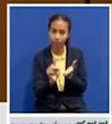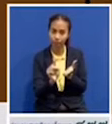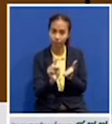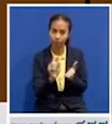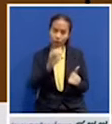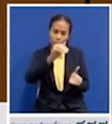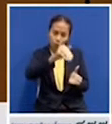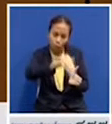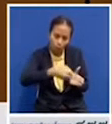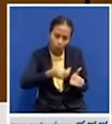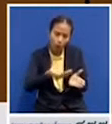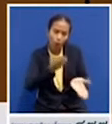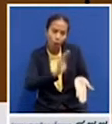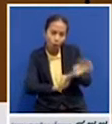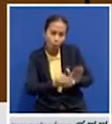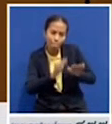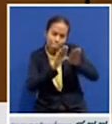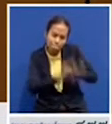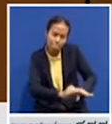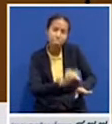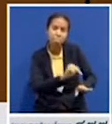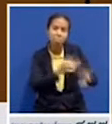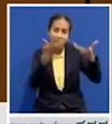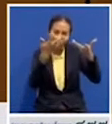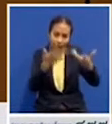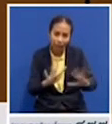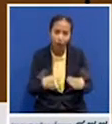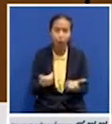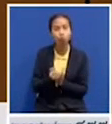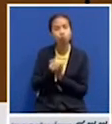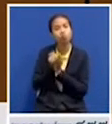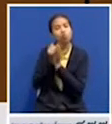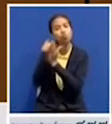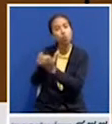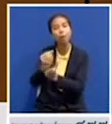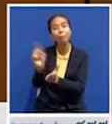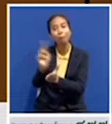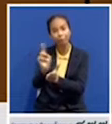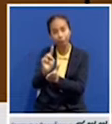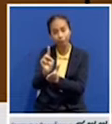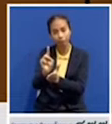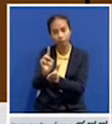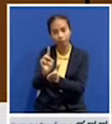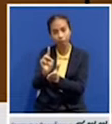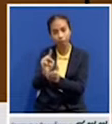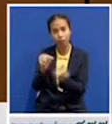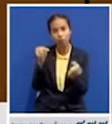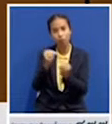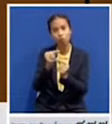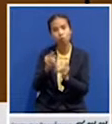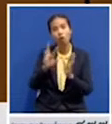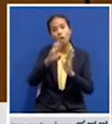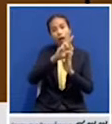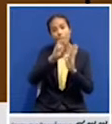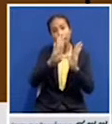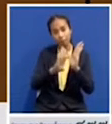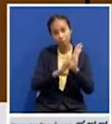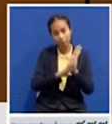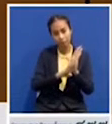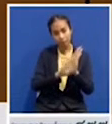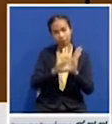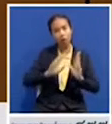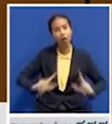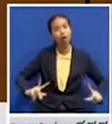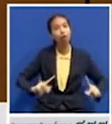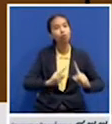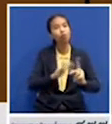ดกลบฝังแล้วเนี่ยการเยียวยาช่วยเหลือนั้นจะใช้ระเบียบของกระทรวง